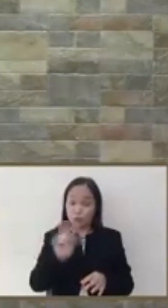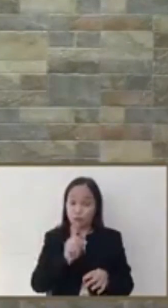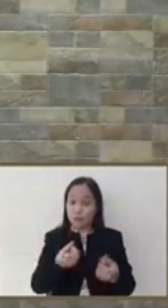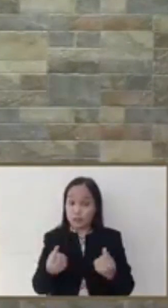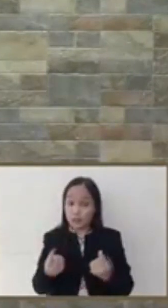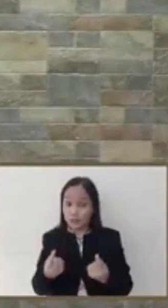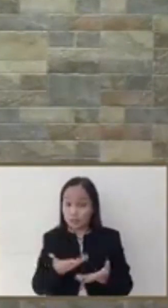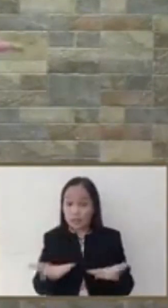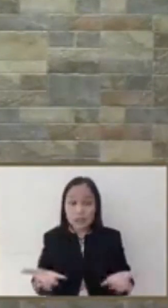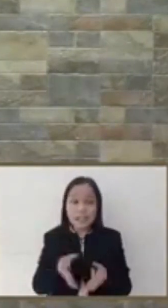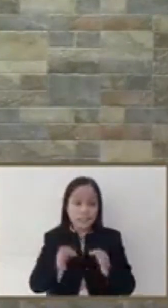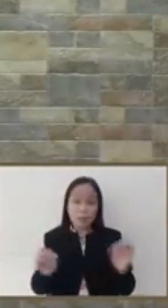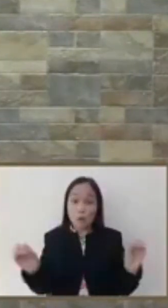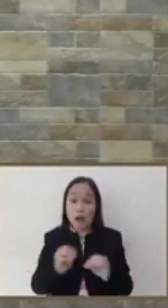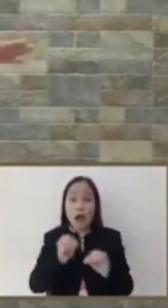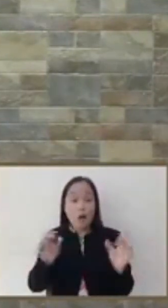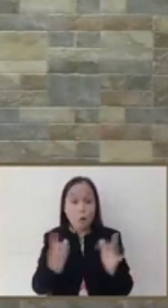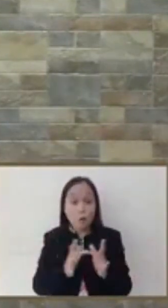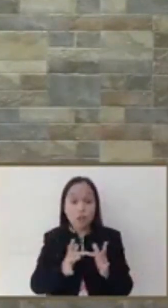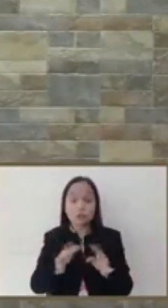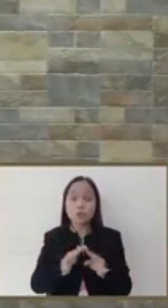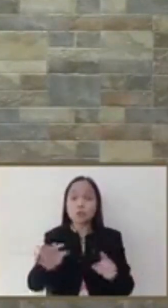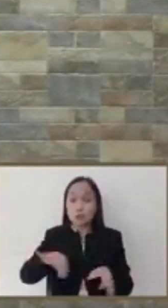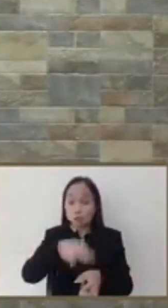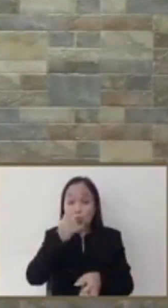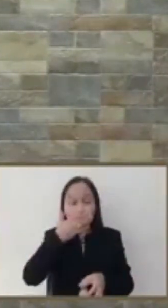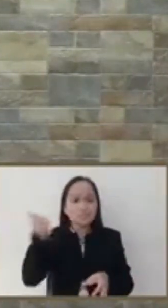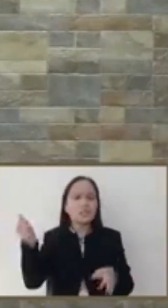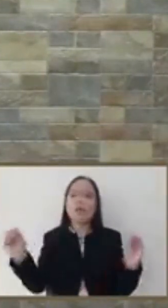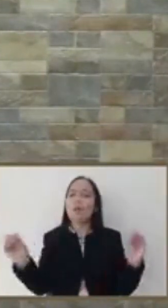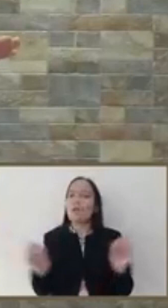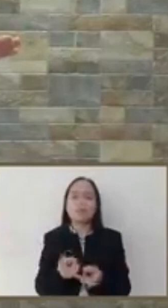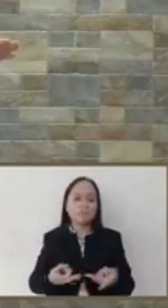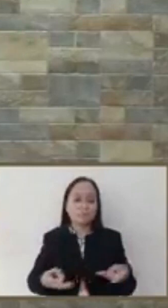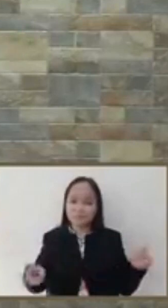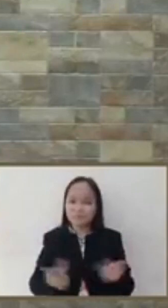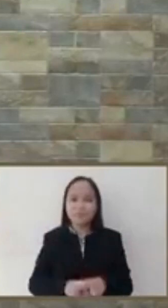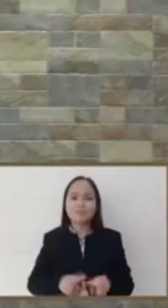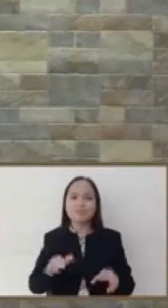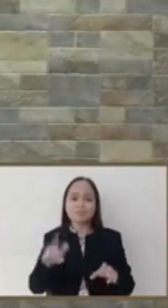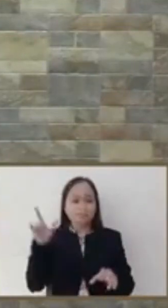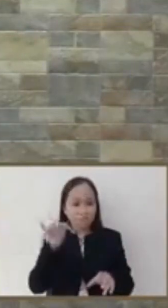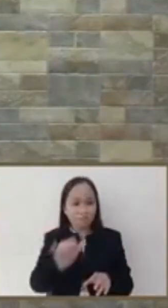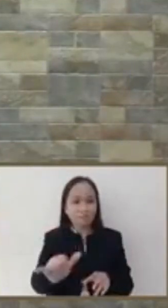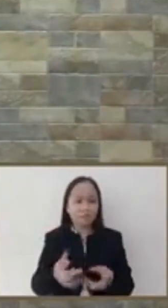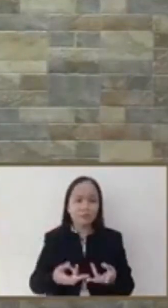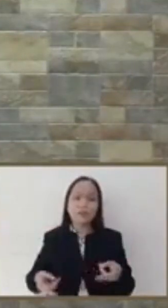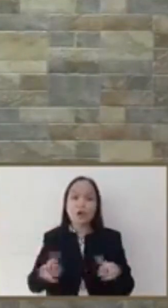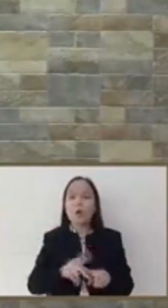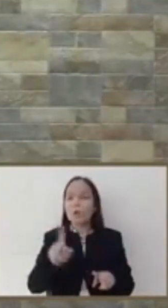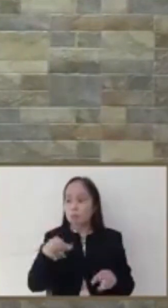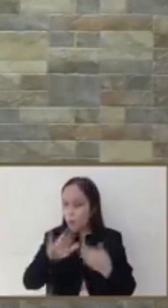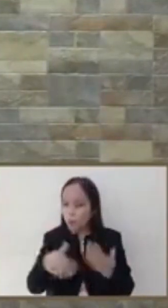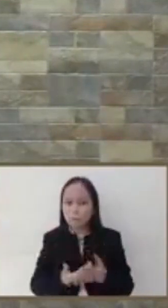wala kayong connection sa soul winning, it has nothing. It has no value. I mean, eternal value. Nais kong sabihin sa mga